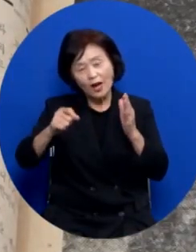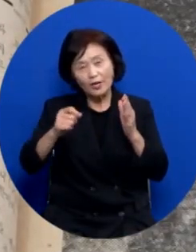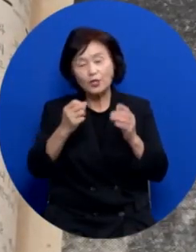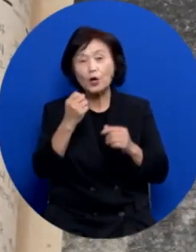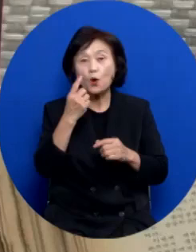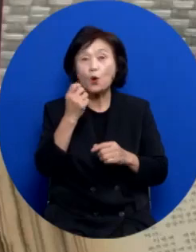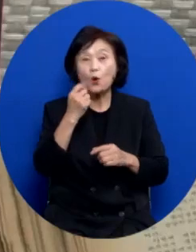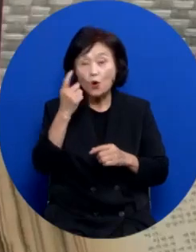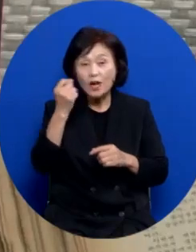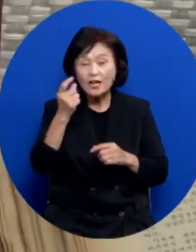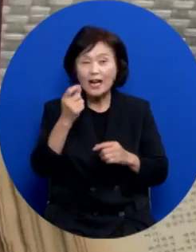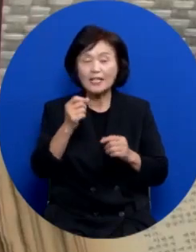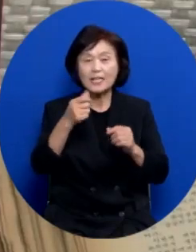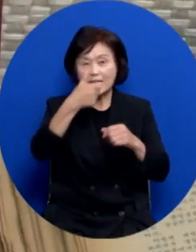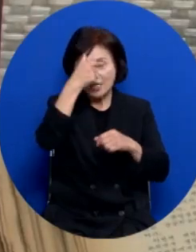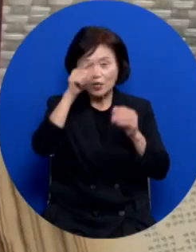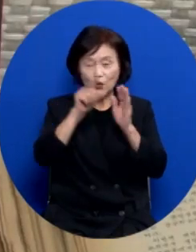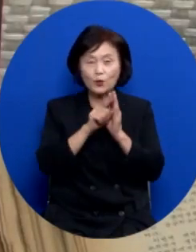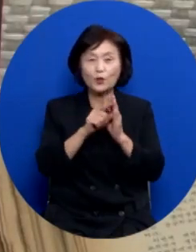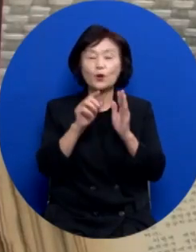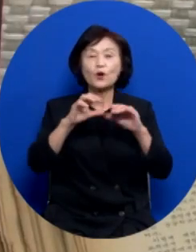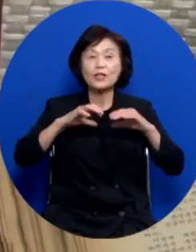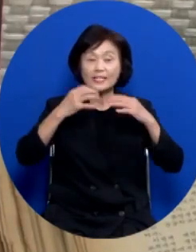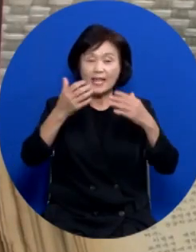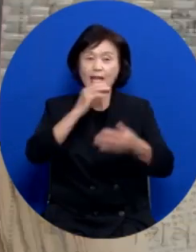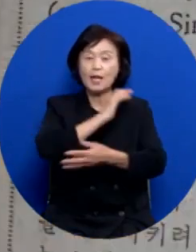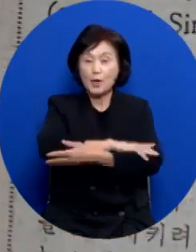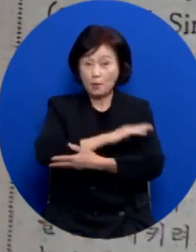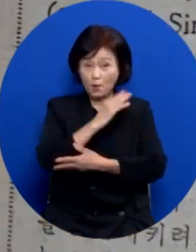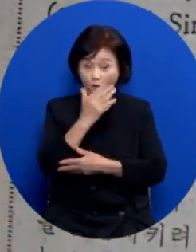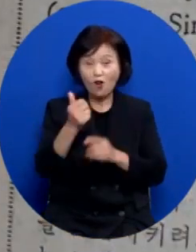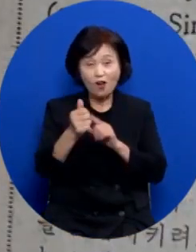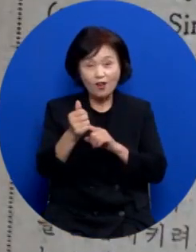세계, 한국교회 문서사역의